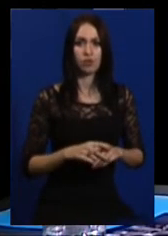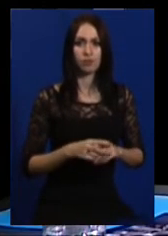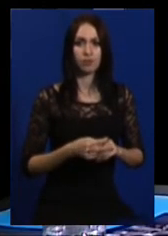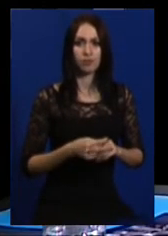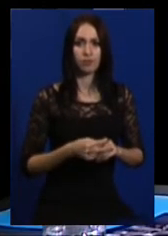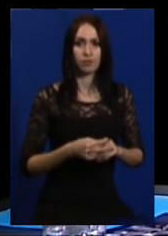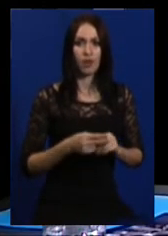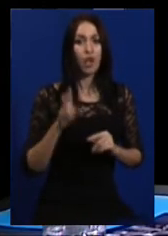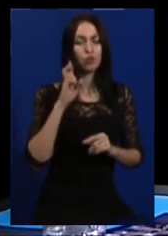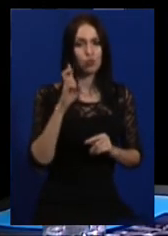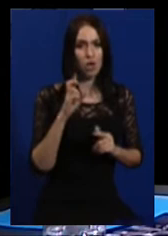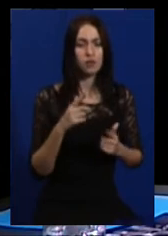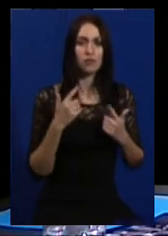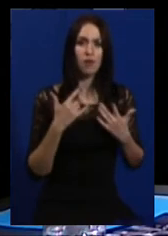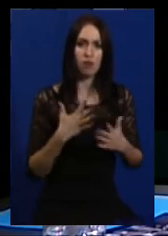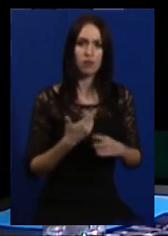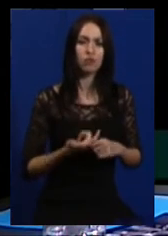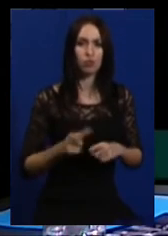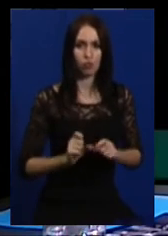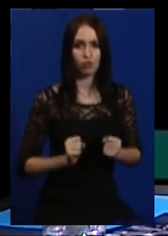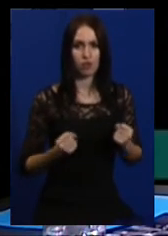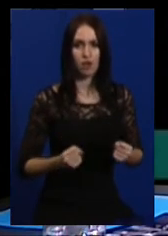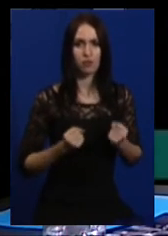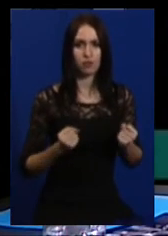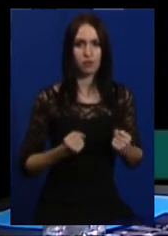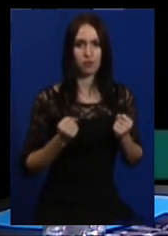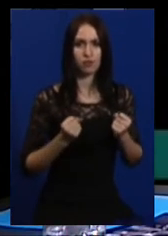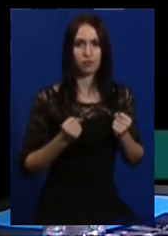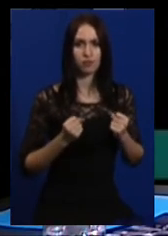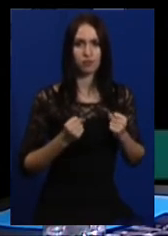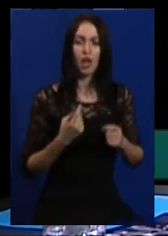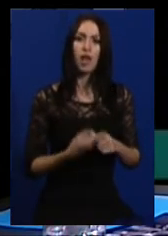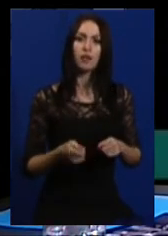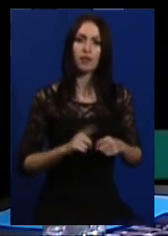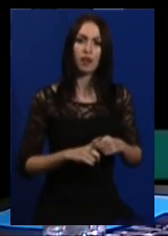государства конечно очень старается это